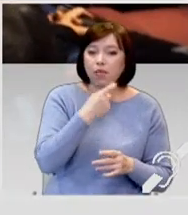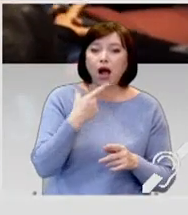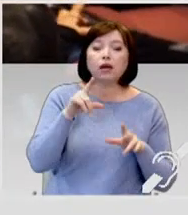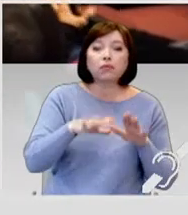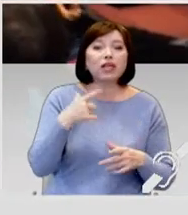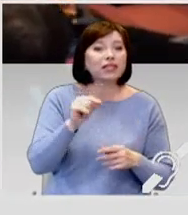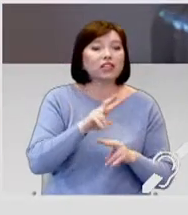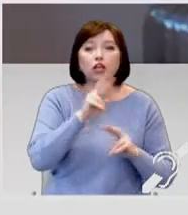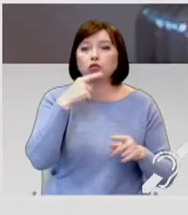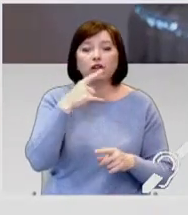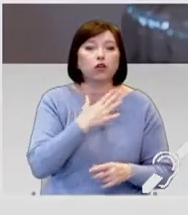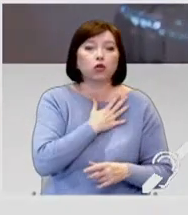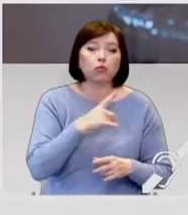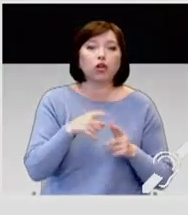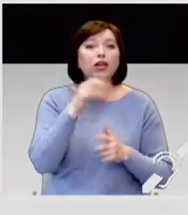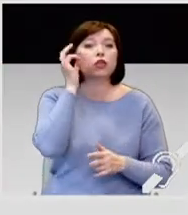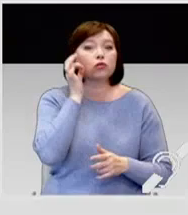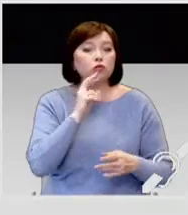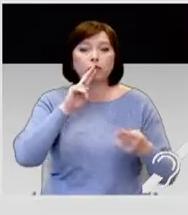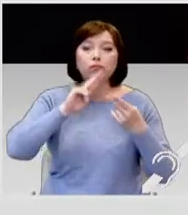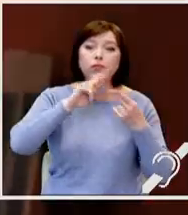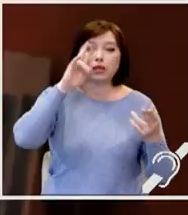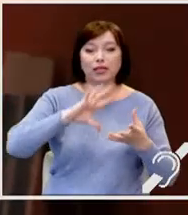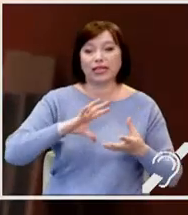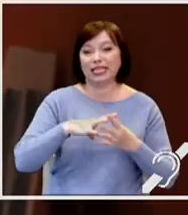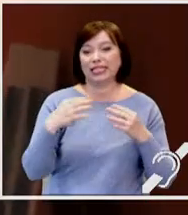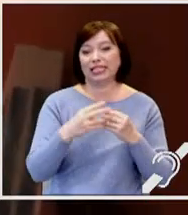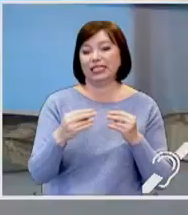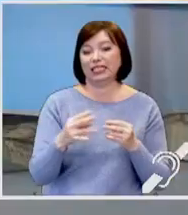nimeni nu zice te iubesc sau dulcele sărut al Pământului